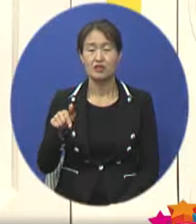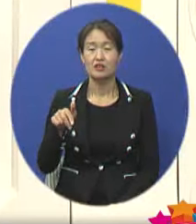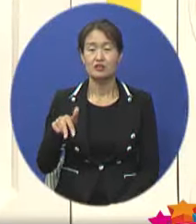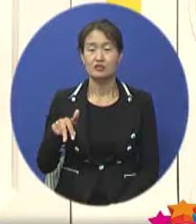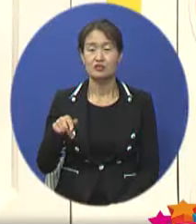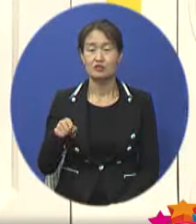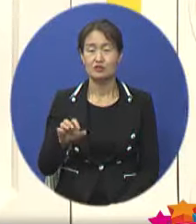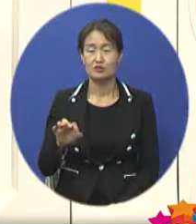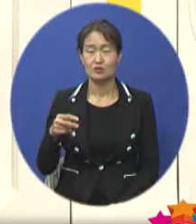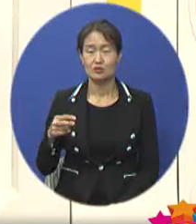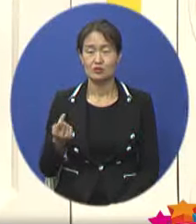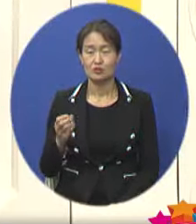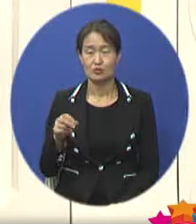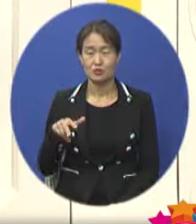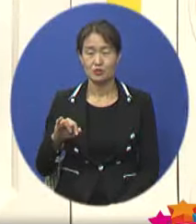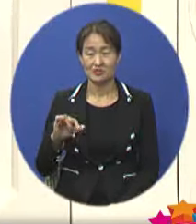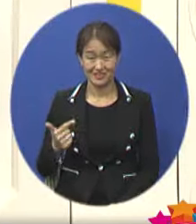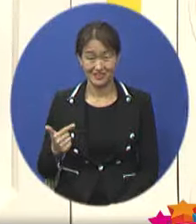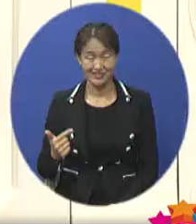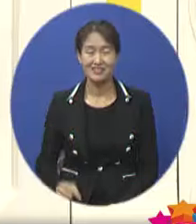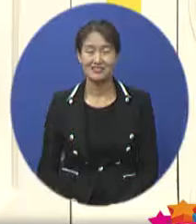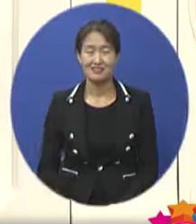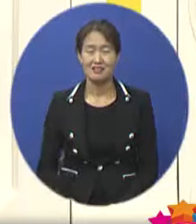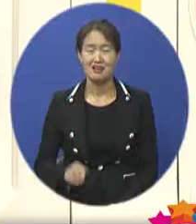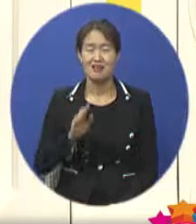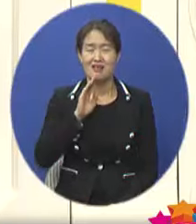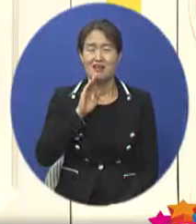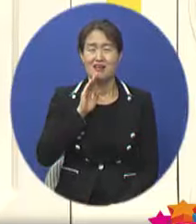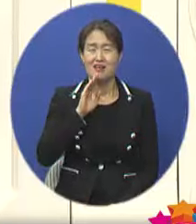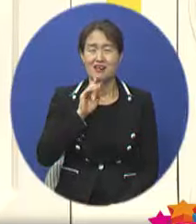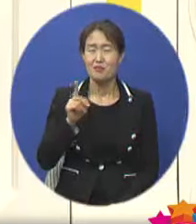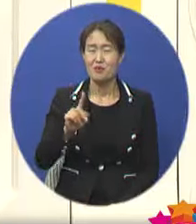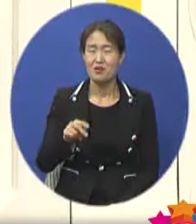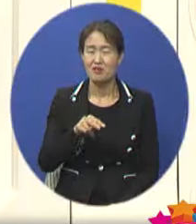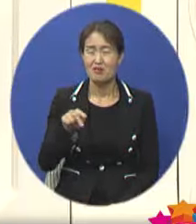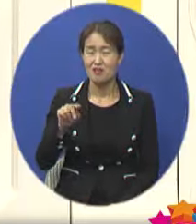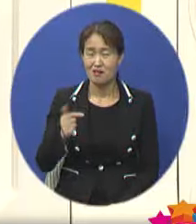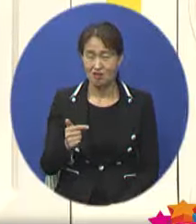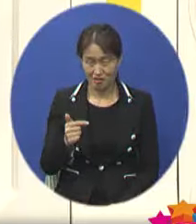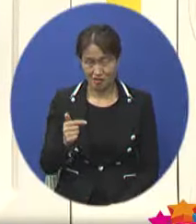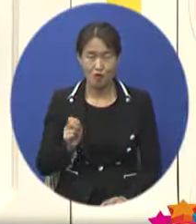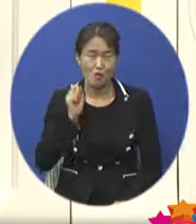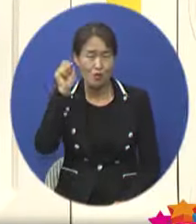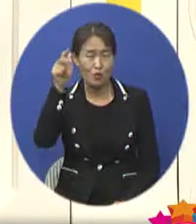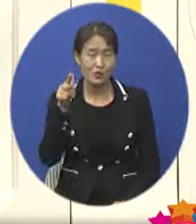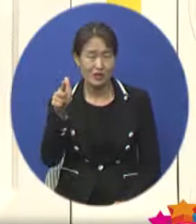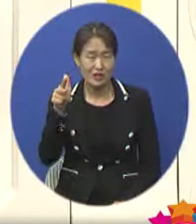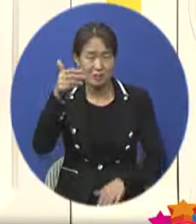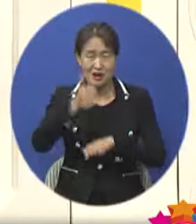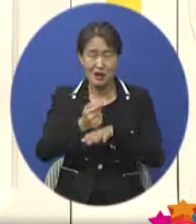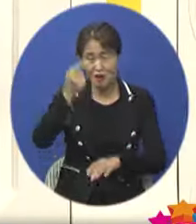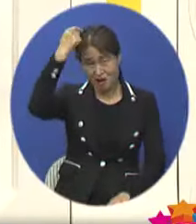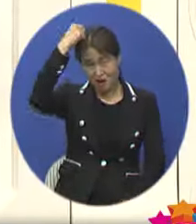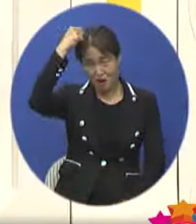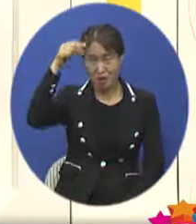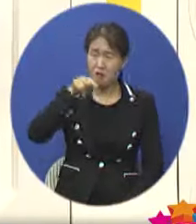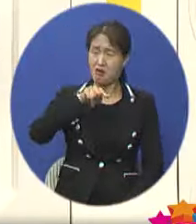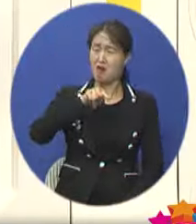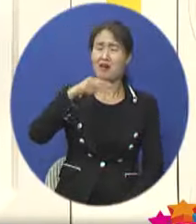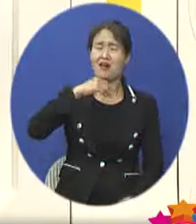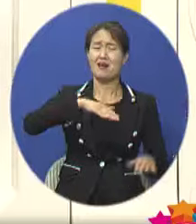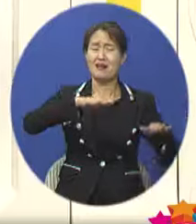정동진. 예. 야. 정동진 가면 그 선크루즈 호텔 꼭대기 올라가서. 예. 바다를 보면 아주